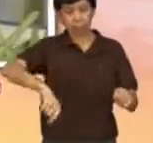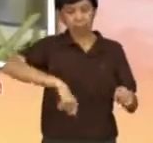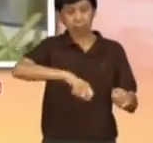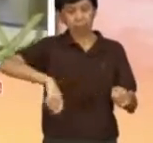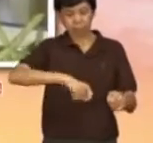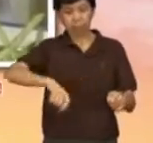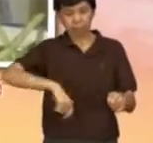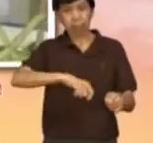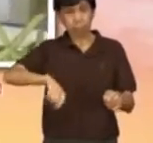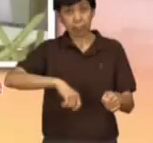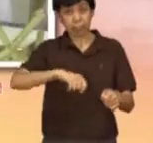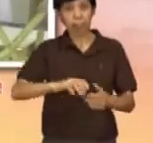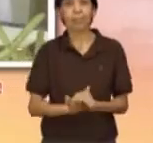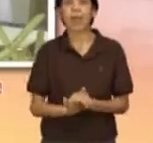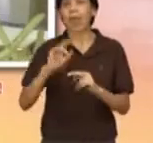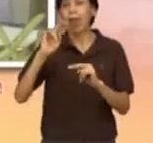สองฟอง